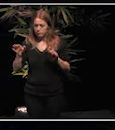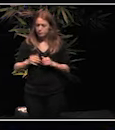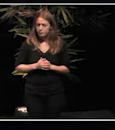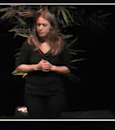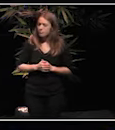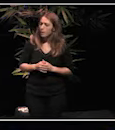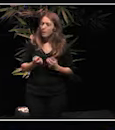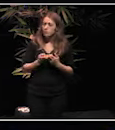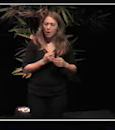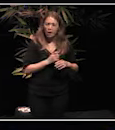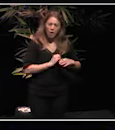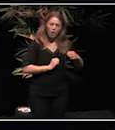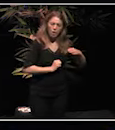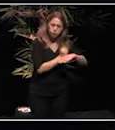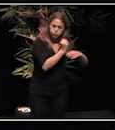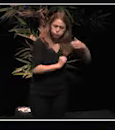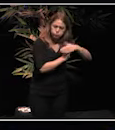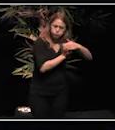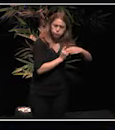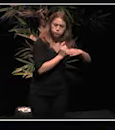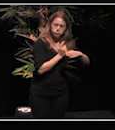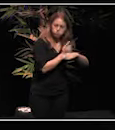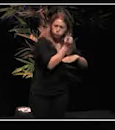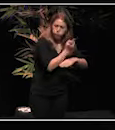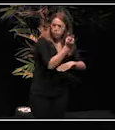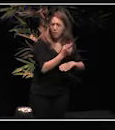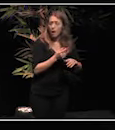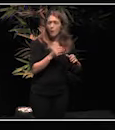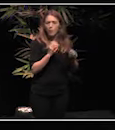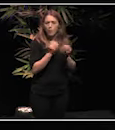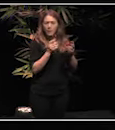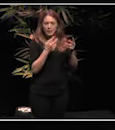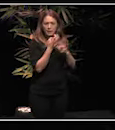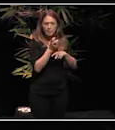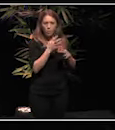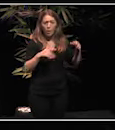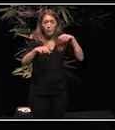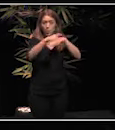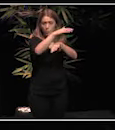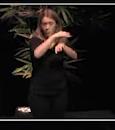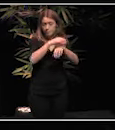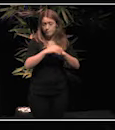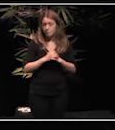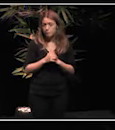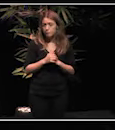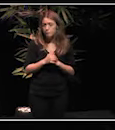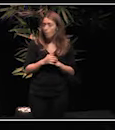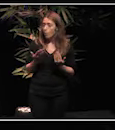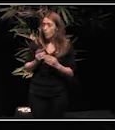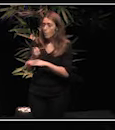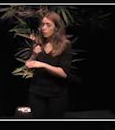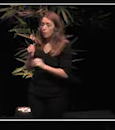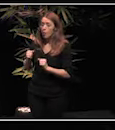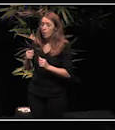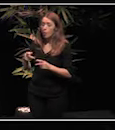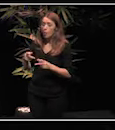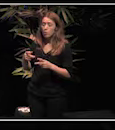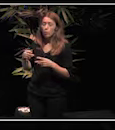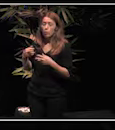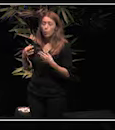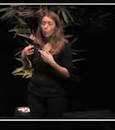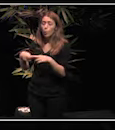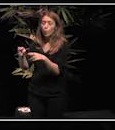l'ultra trail par les risques qui sont liés à l'environnement. À la différence du marathon qui va se courir dans les villes, effectivement, l'ultra trail peut se dérouler